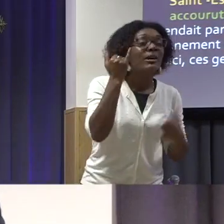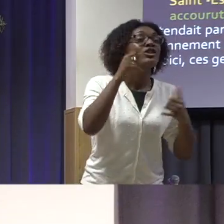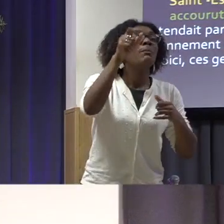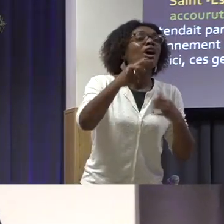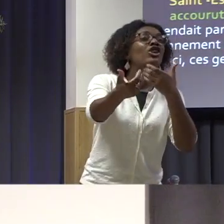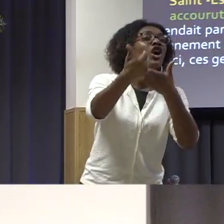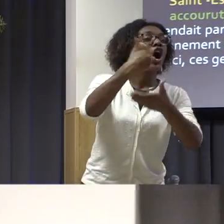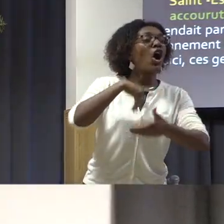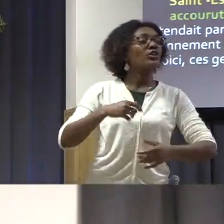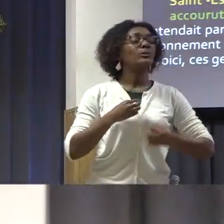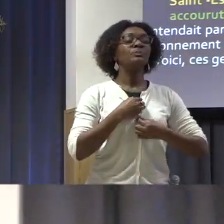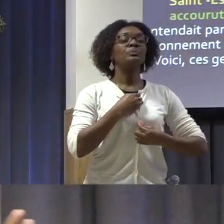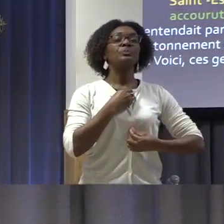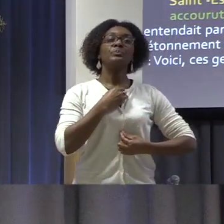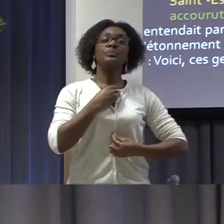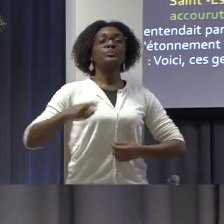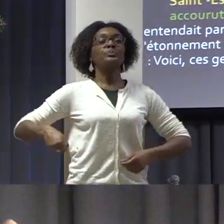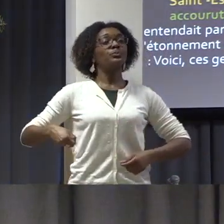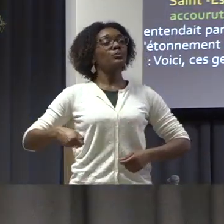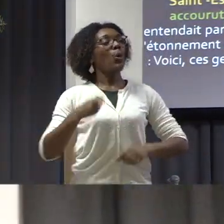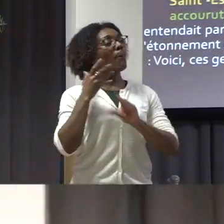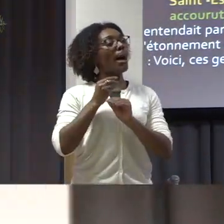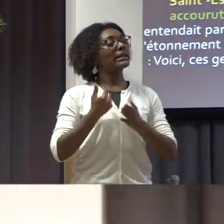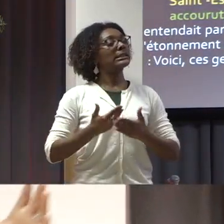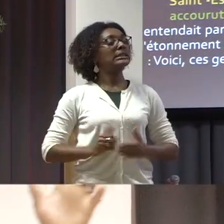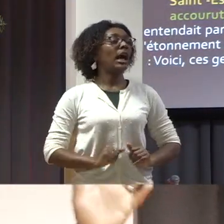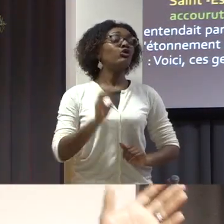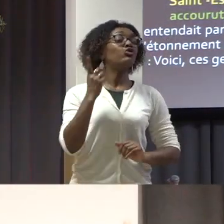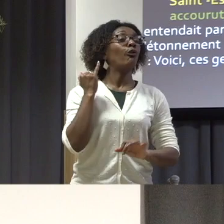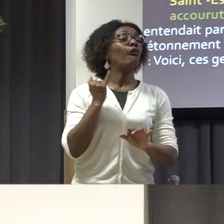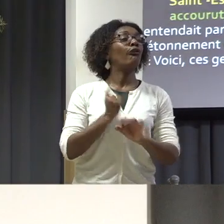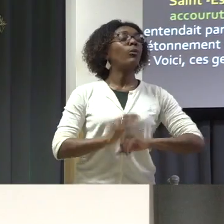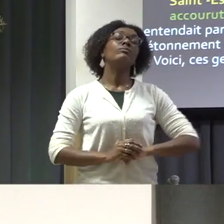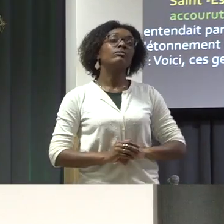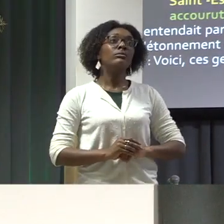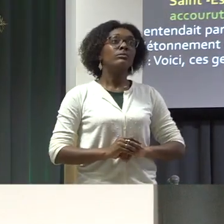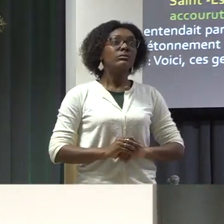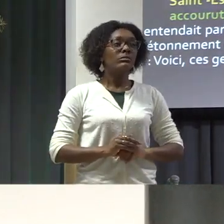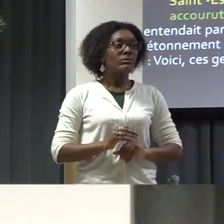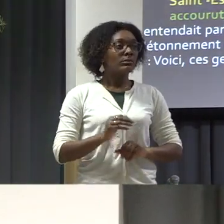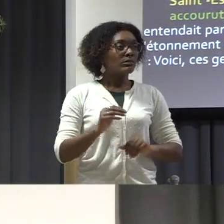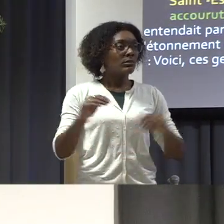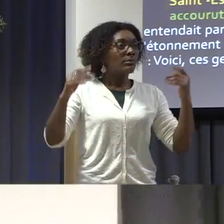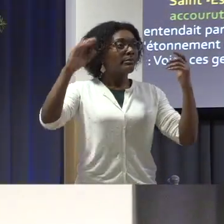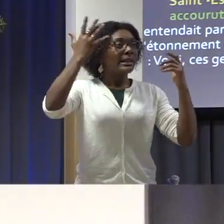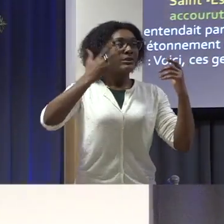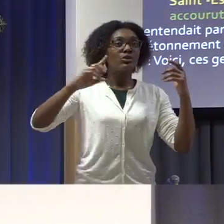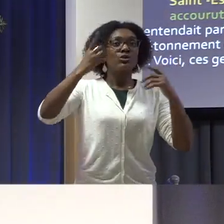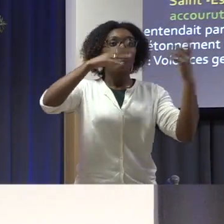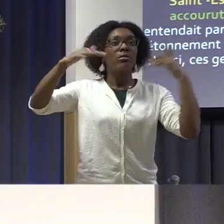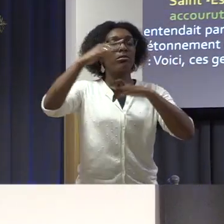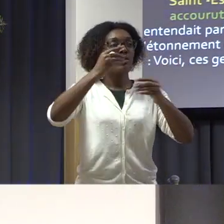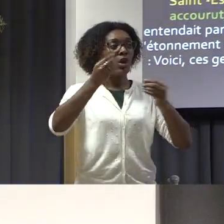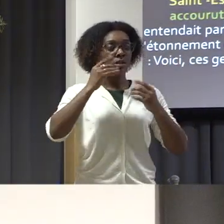on m'a appris comme ça on a fait toujours comme ça arrive à terrain droit bouleversé bouleversée elle